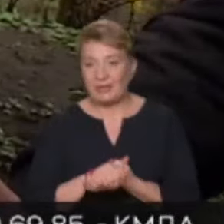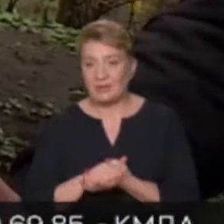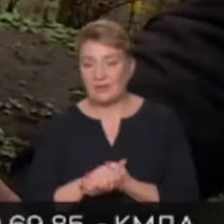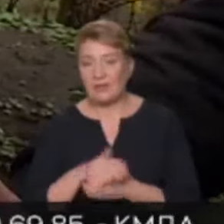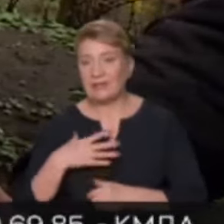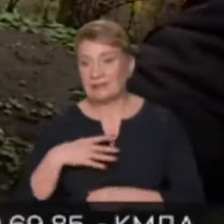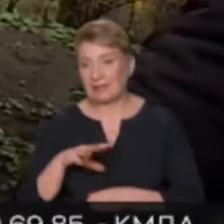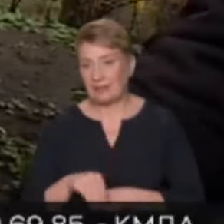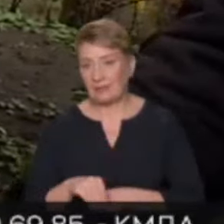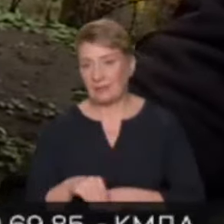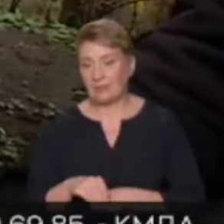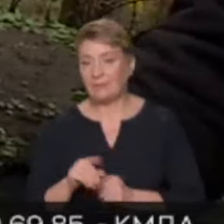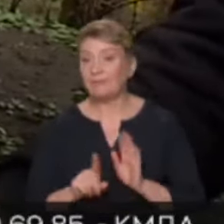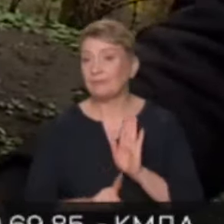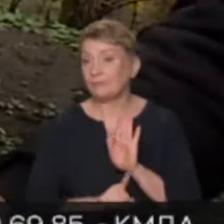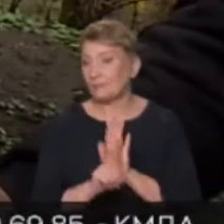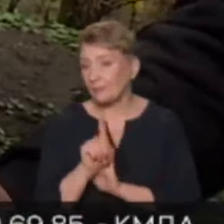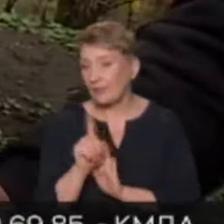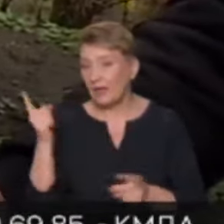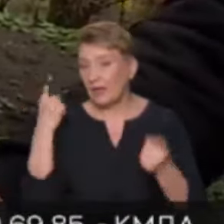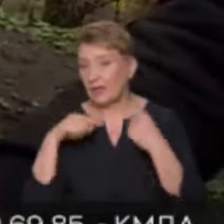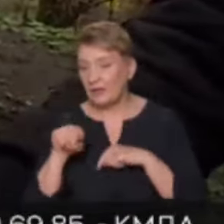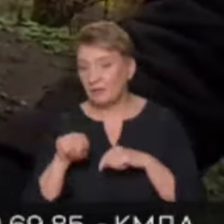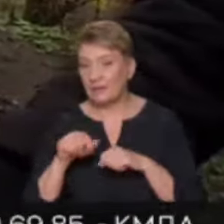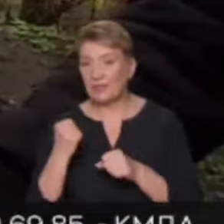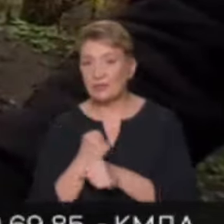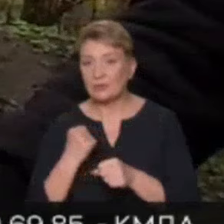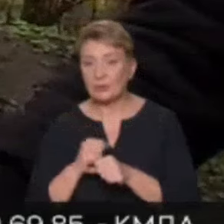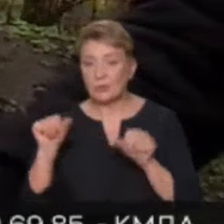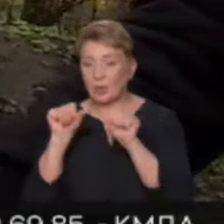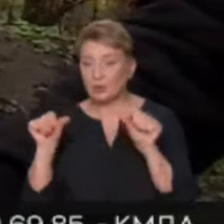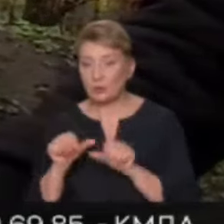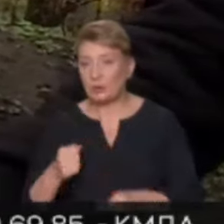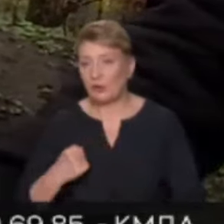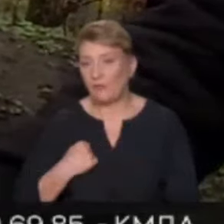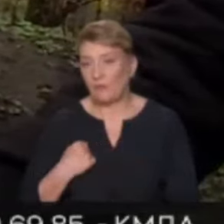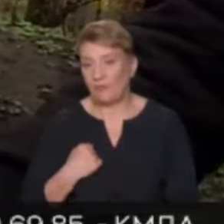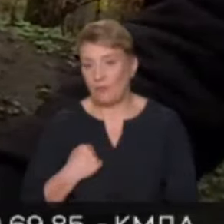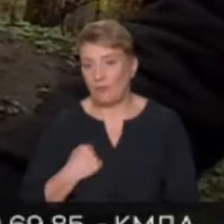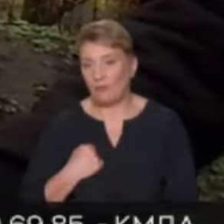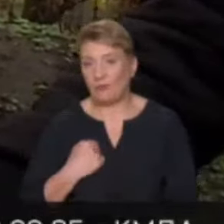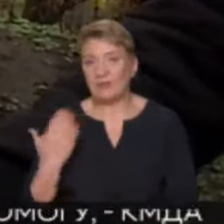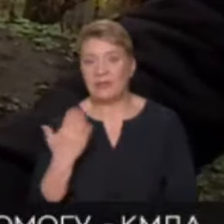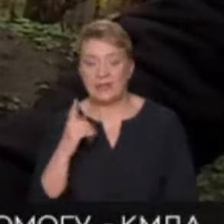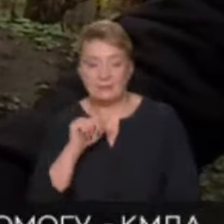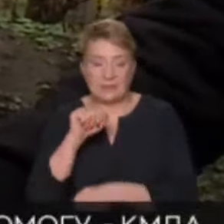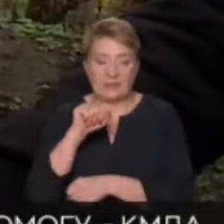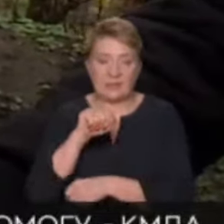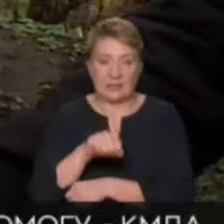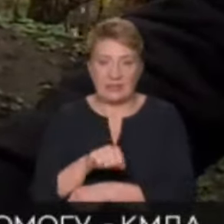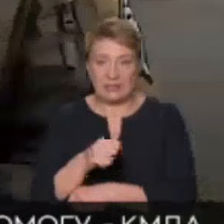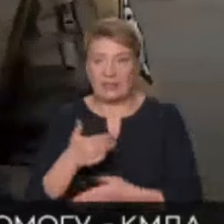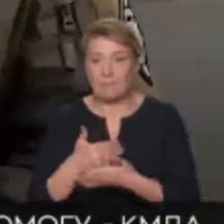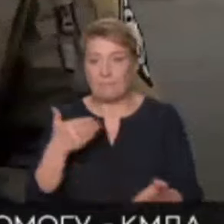І прийшла ідея встановити скульптуру воїна, який схилив своє коліно перед